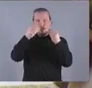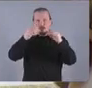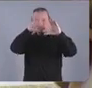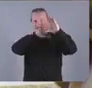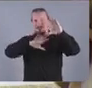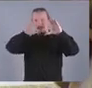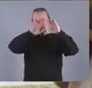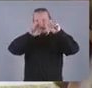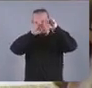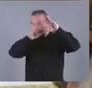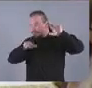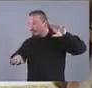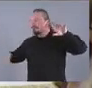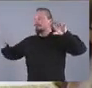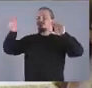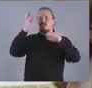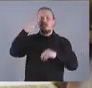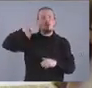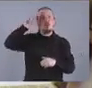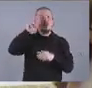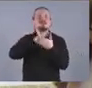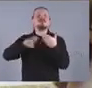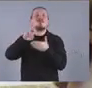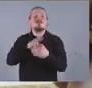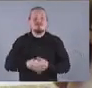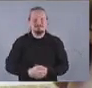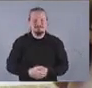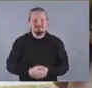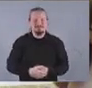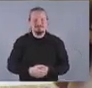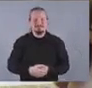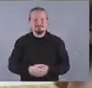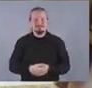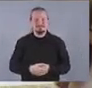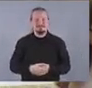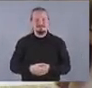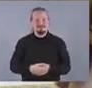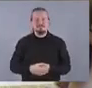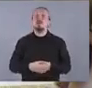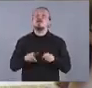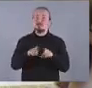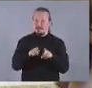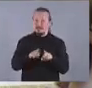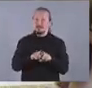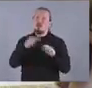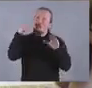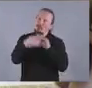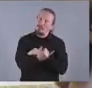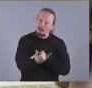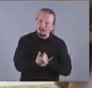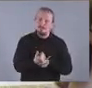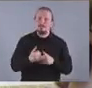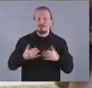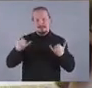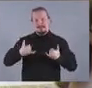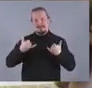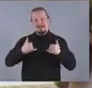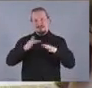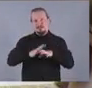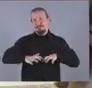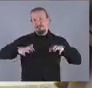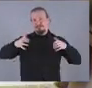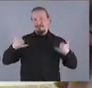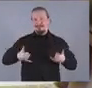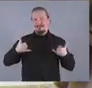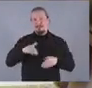la métropole et de notre eurorégion. Ensuite, et j'y reviendrai pas, notre Assemblée a aussi